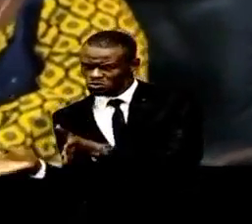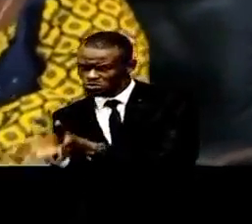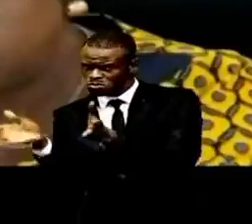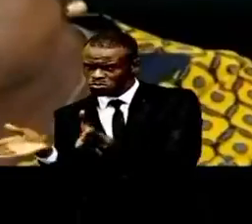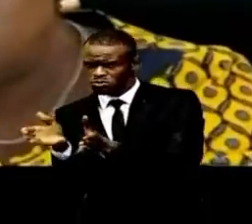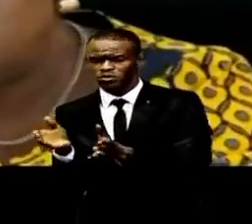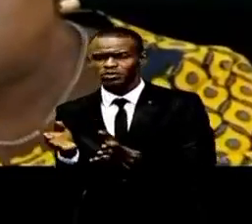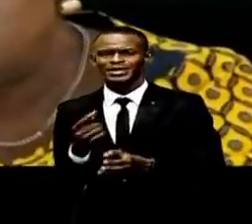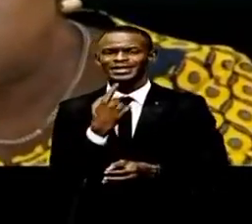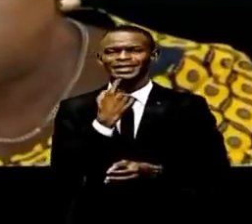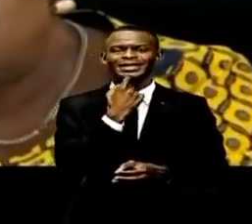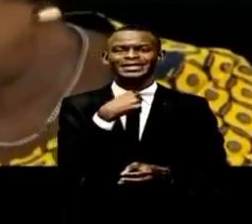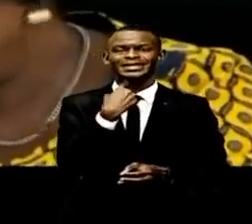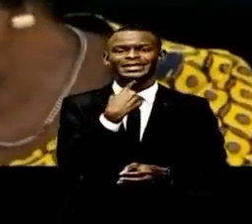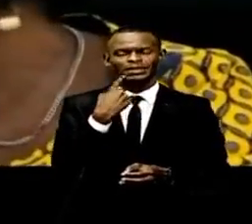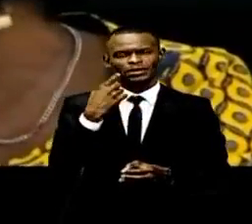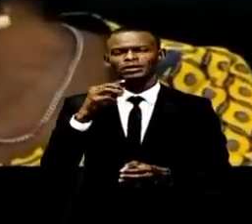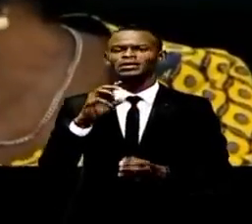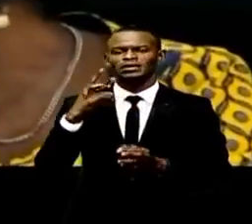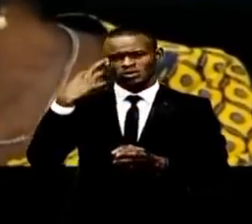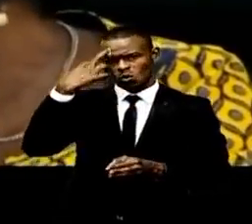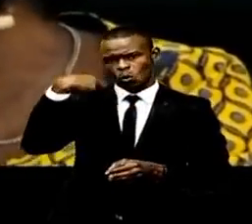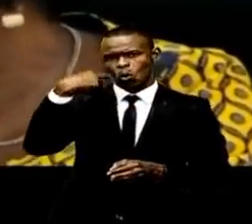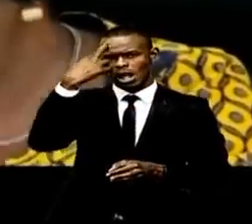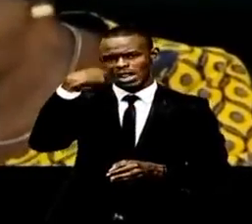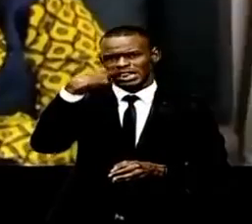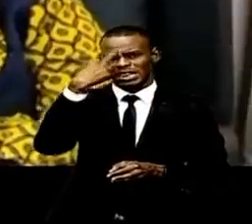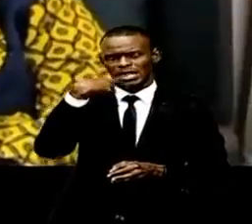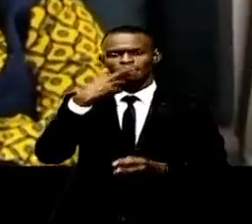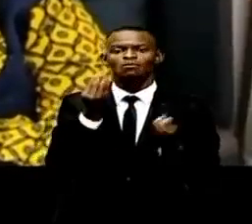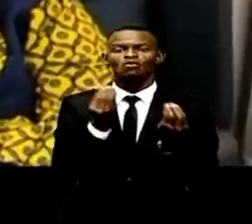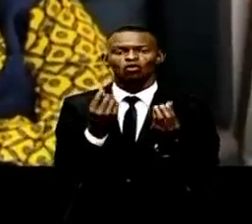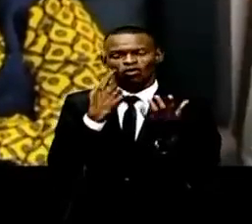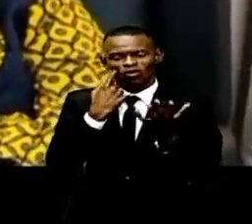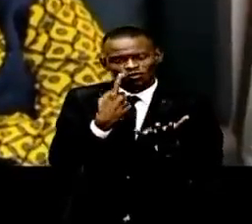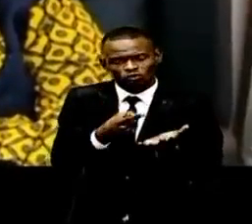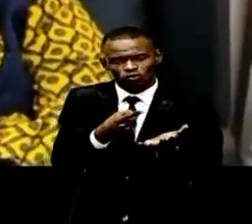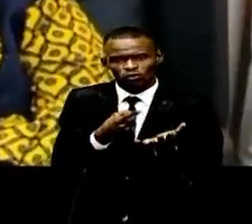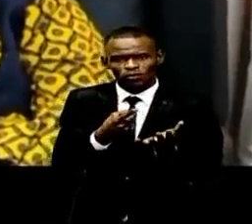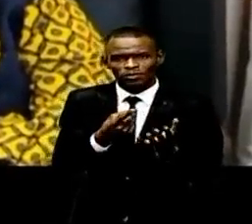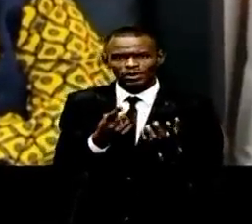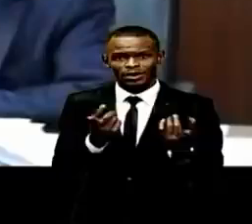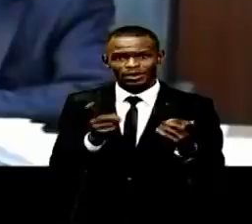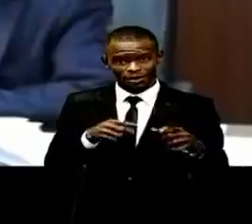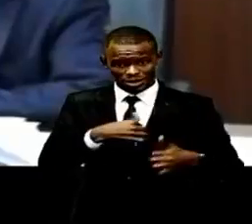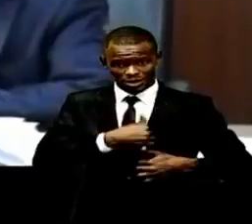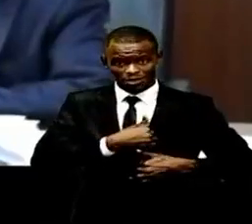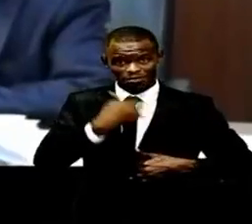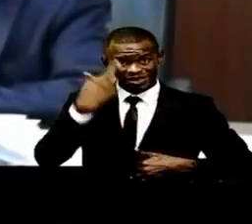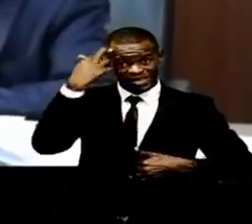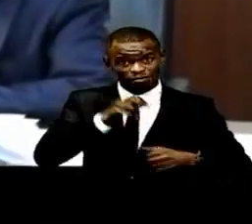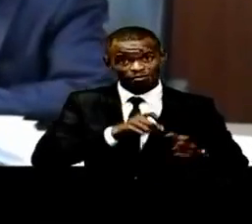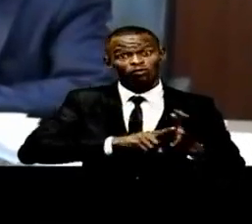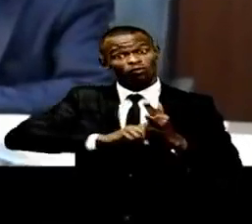paires d'étenues, des casques de forces spéciales, des gourdes militaires et d'autres munitions.